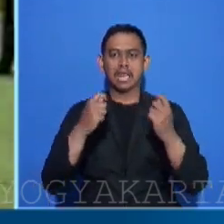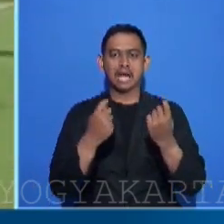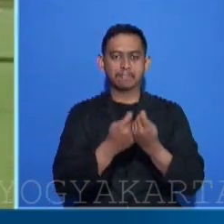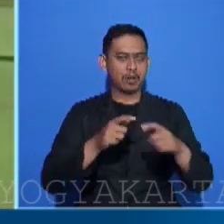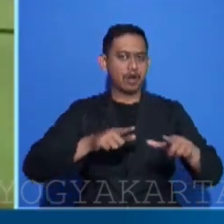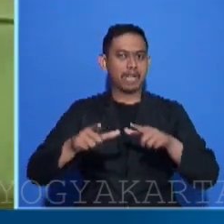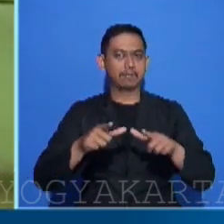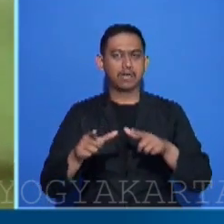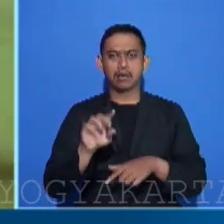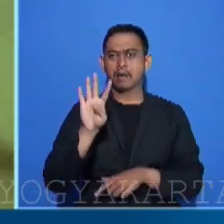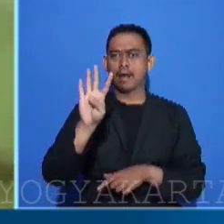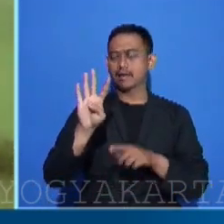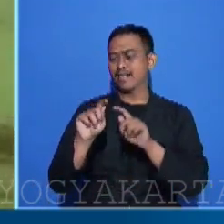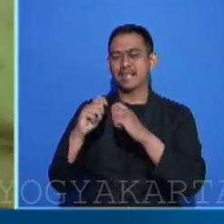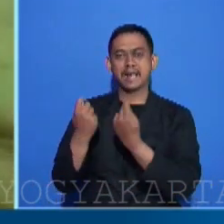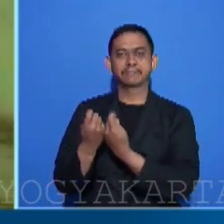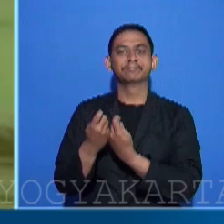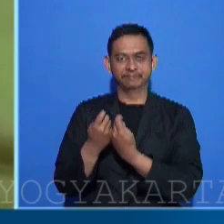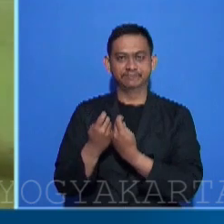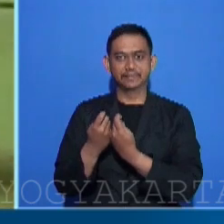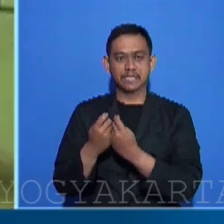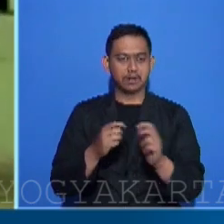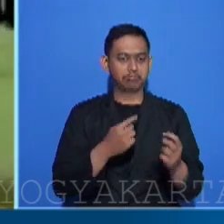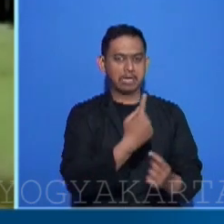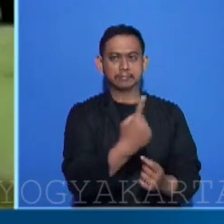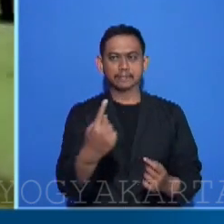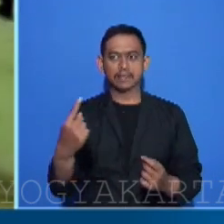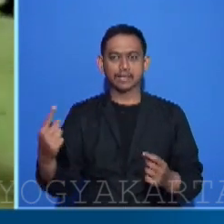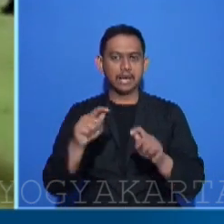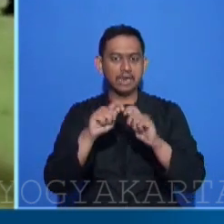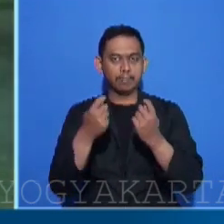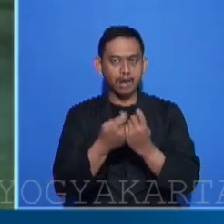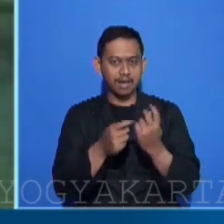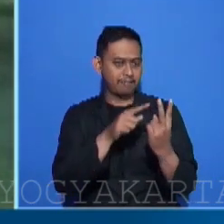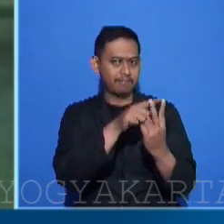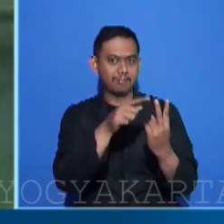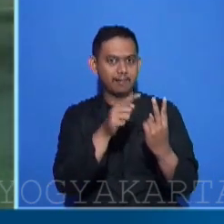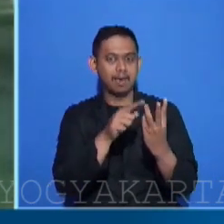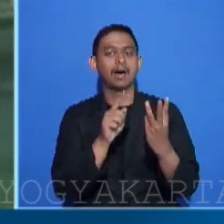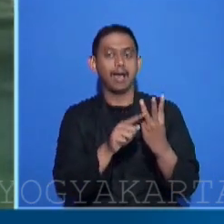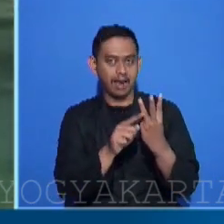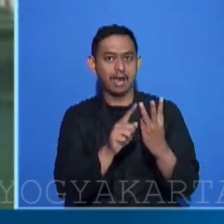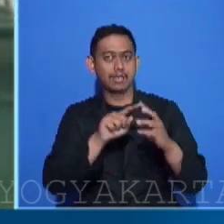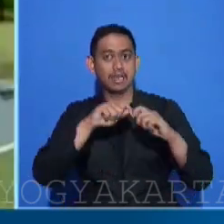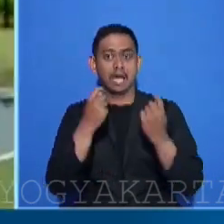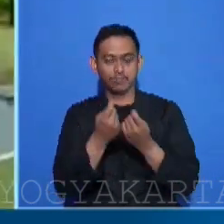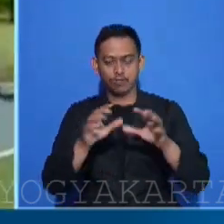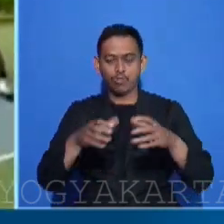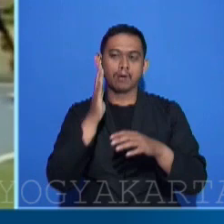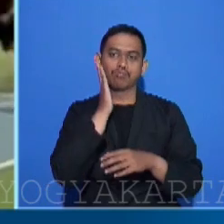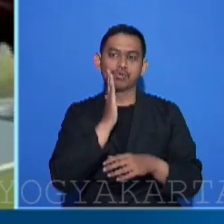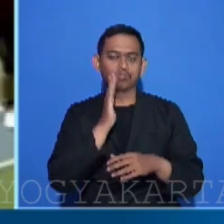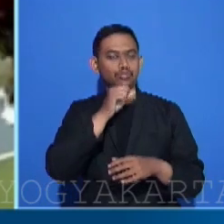terdiri dari 4 5 ton regu masing-masing regu terdiri 3 pasang pemain setiap tim memainkan pasangan kelompok usia 50 tahun